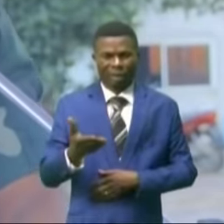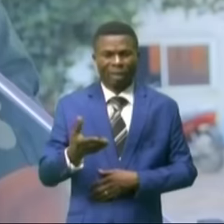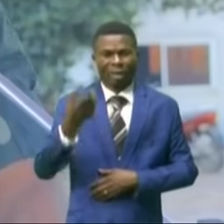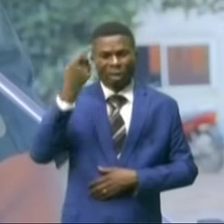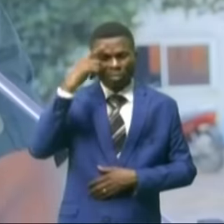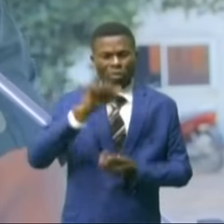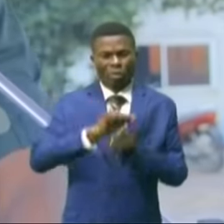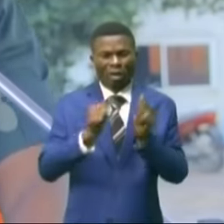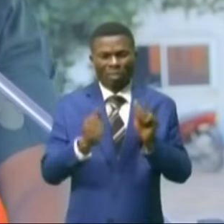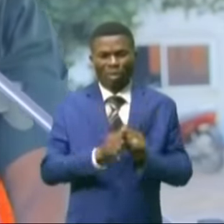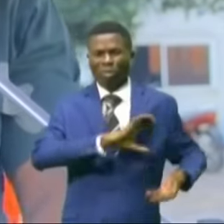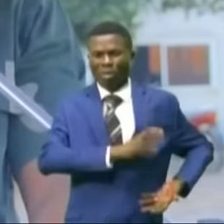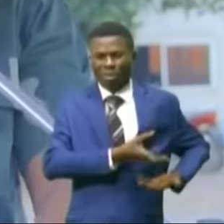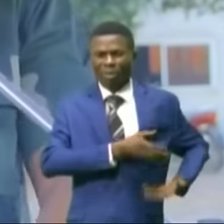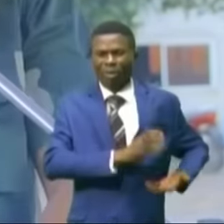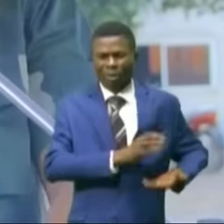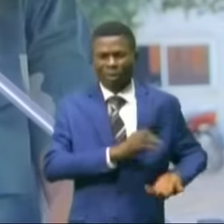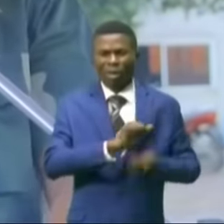haine.